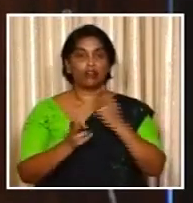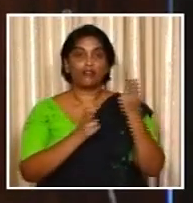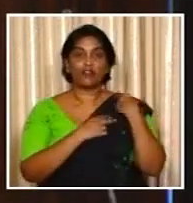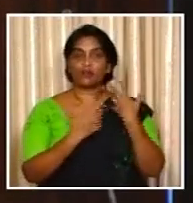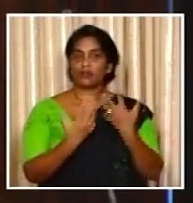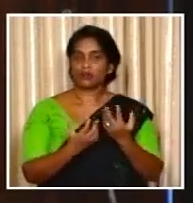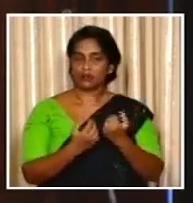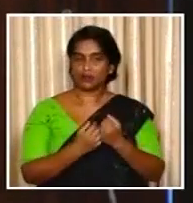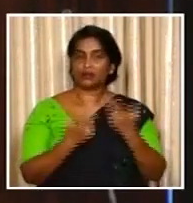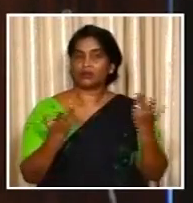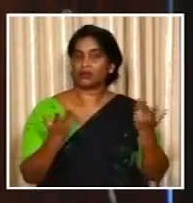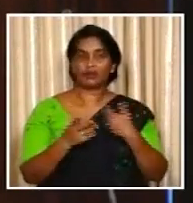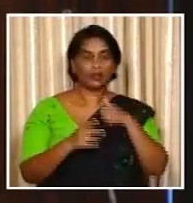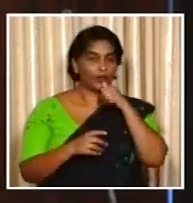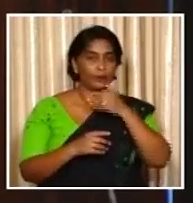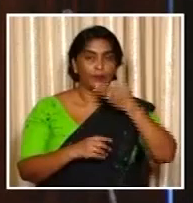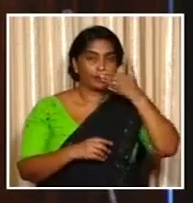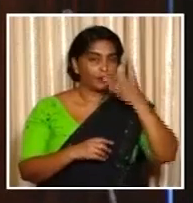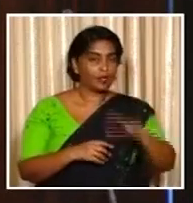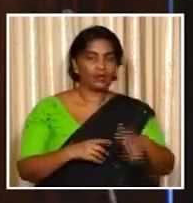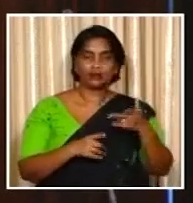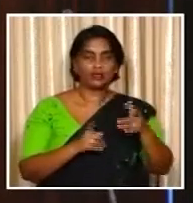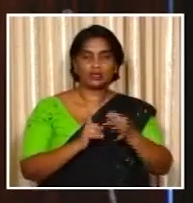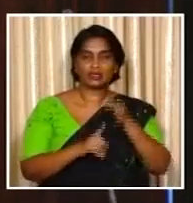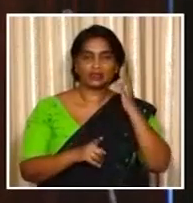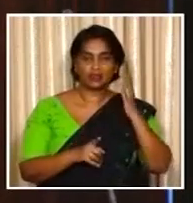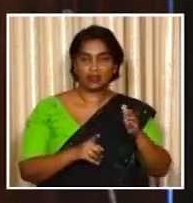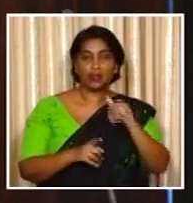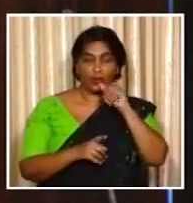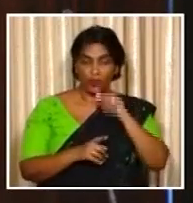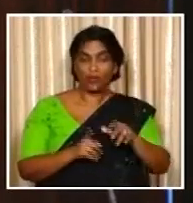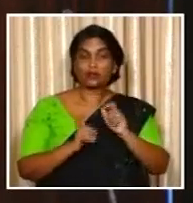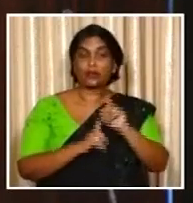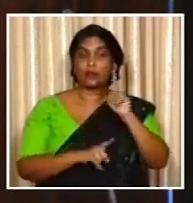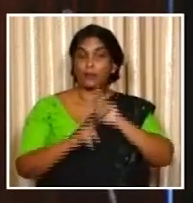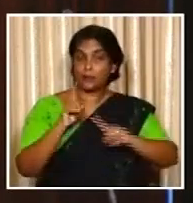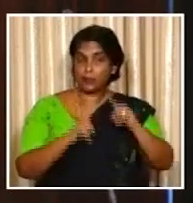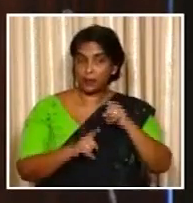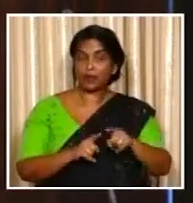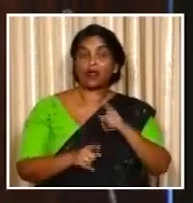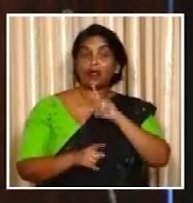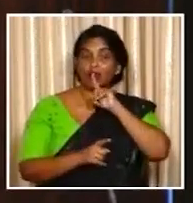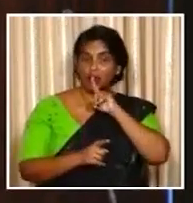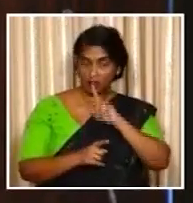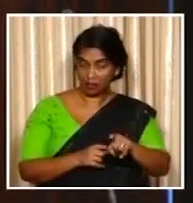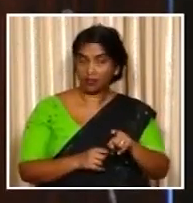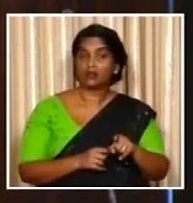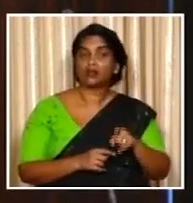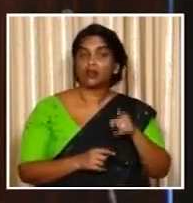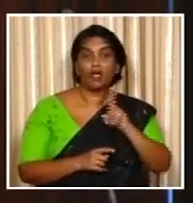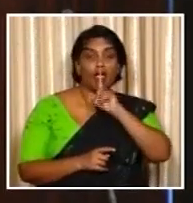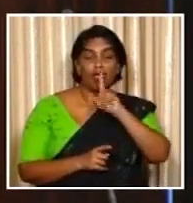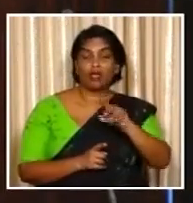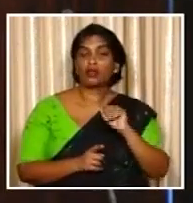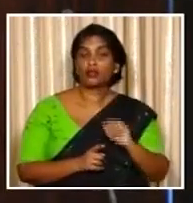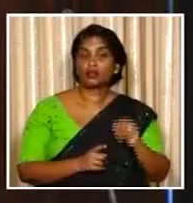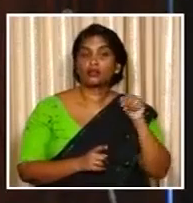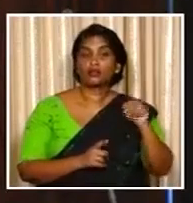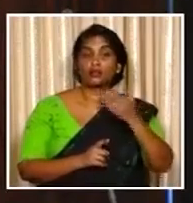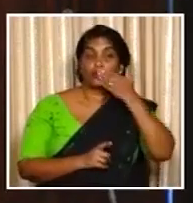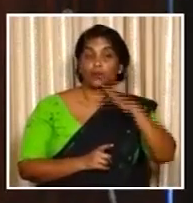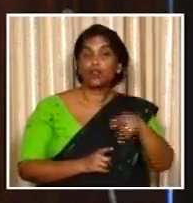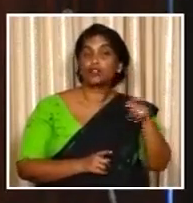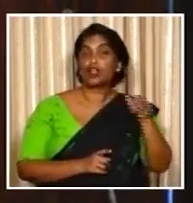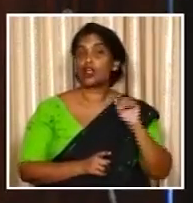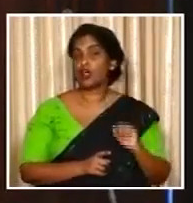ගත්තේ එහෙම නැත්නම් කිසිම සුදුකමක් නැහැ ඔය සභාපති අරිණං අද පාර්ලිමේන්තුවේ ආන්න ඕනේ මොකද ආන්න ඕනේ මෙතුමාට තියෙන